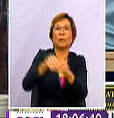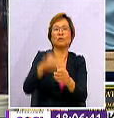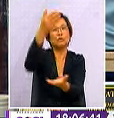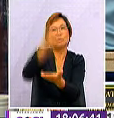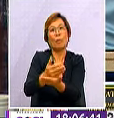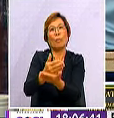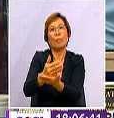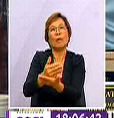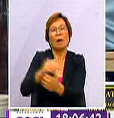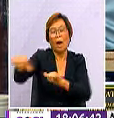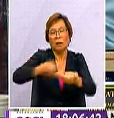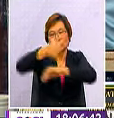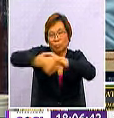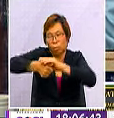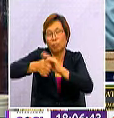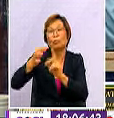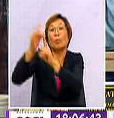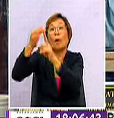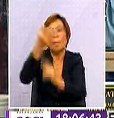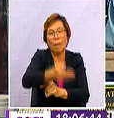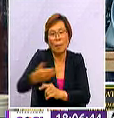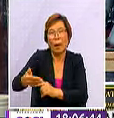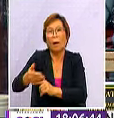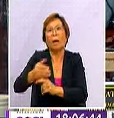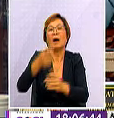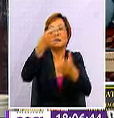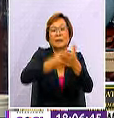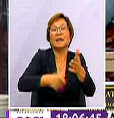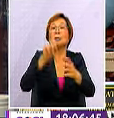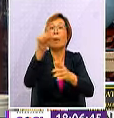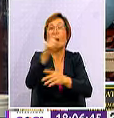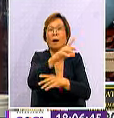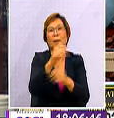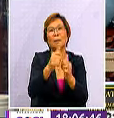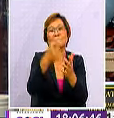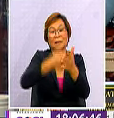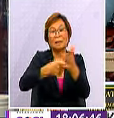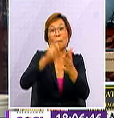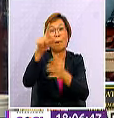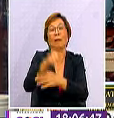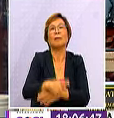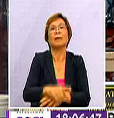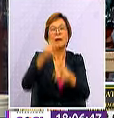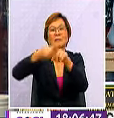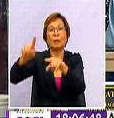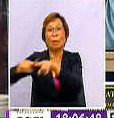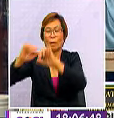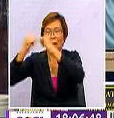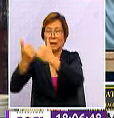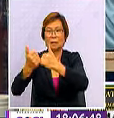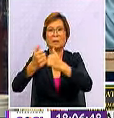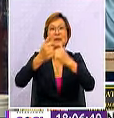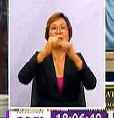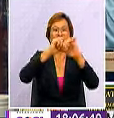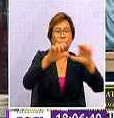membasmi aktiviti penyeludupan terutama barangan berduty tinggi. Dengan izin, multi-agency task force akan